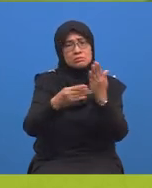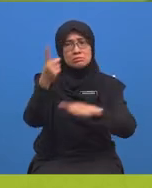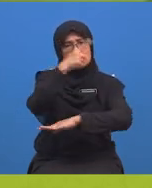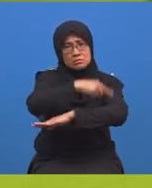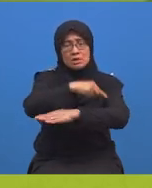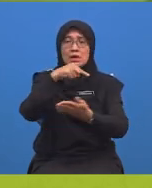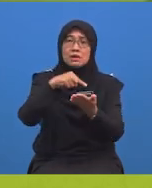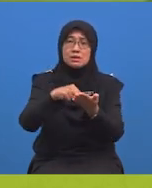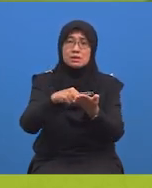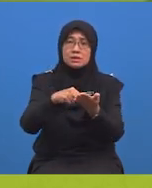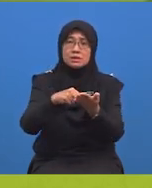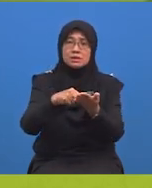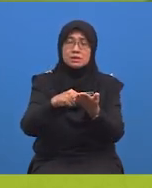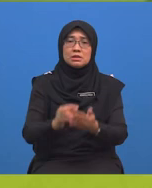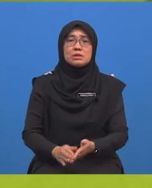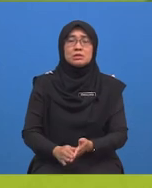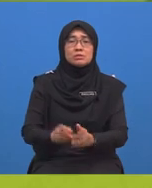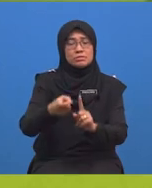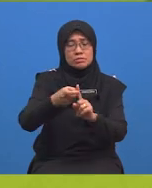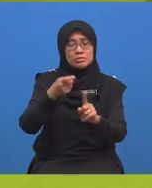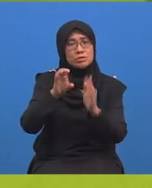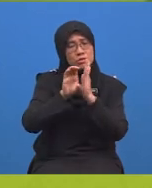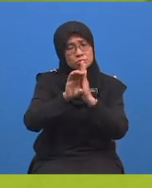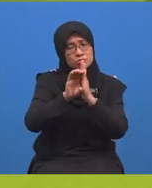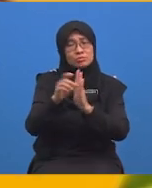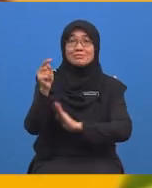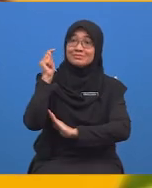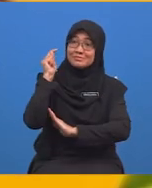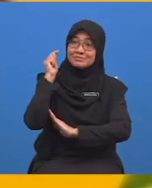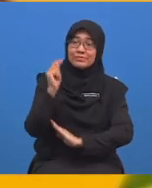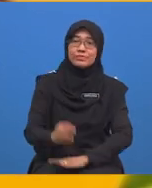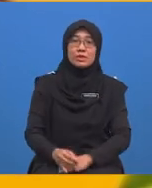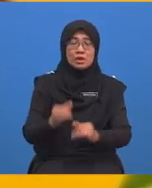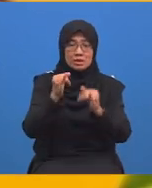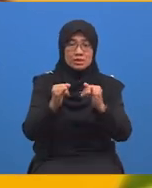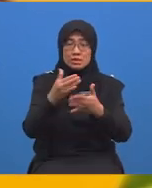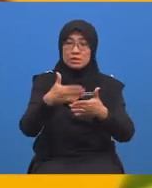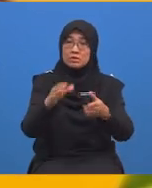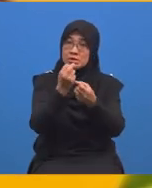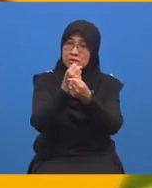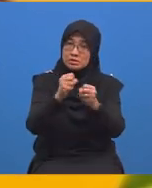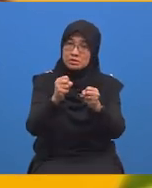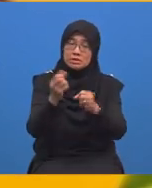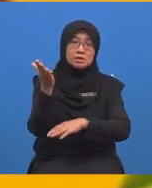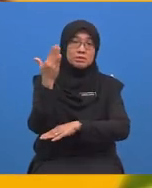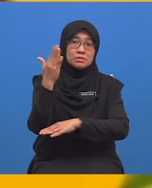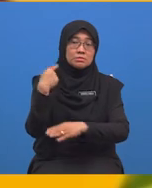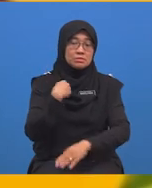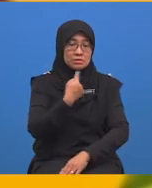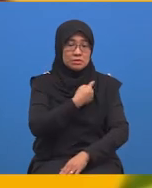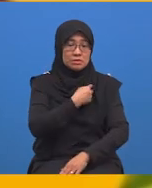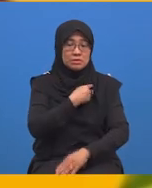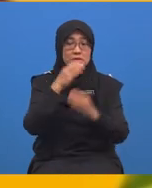ini melalui penerangan contoh-contoh tadi. Jika sudah bersedia, mari kita